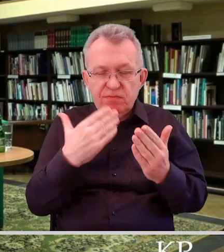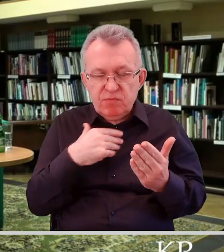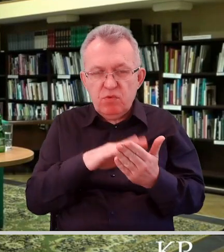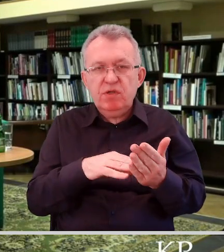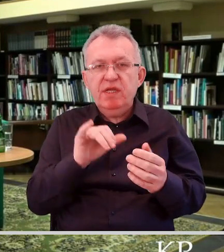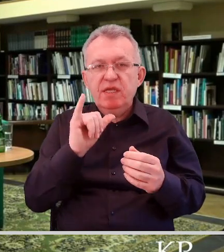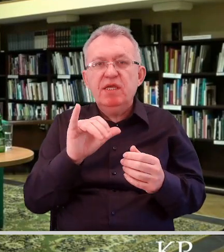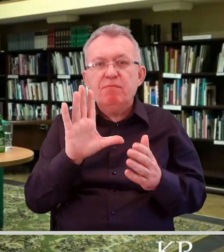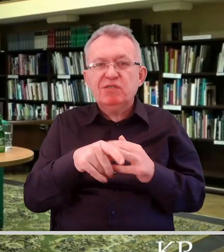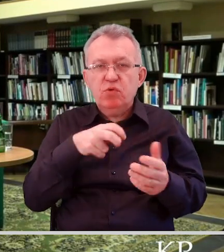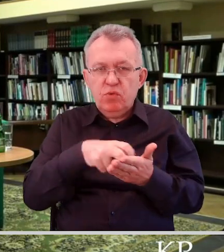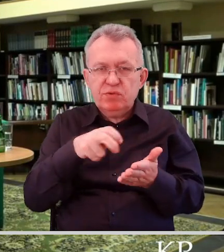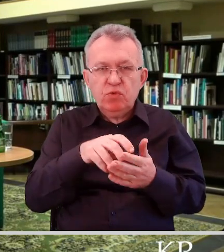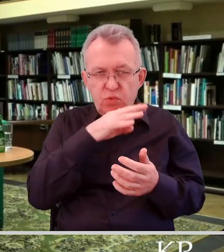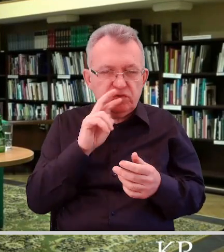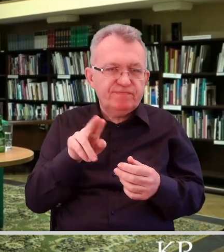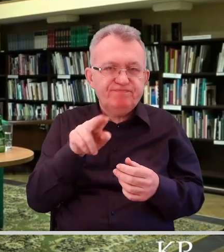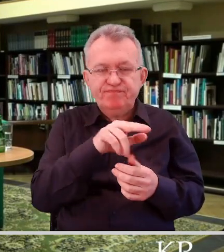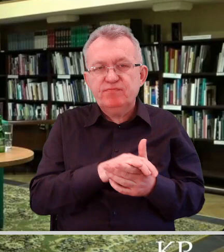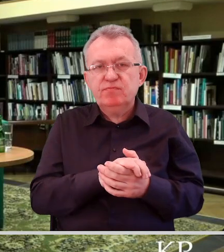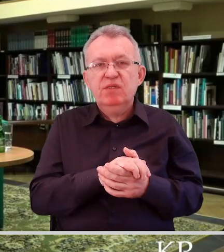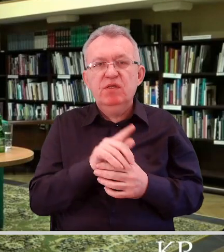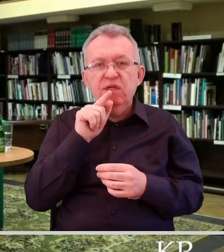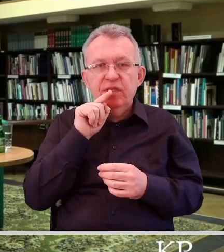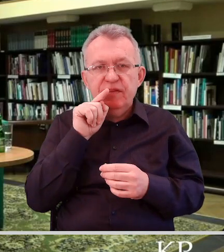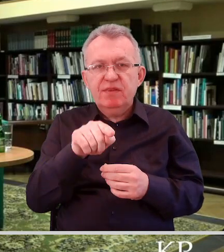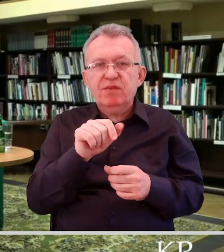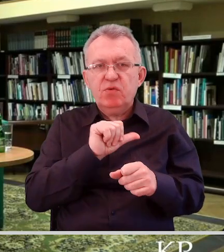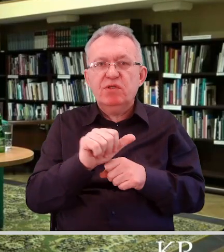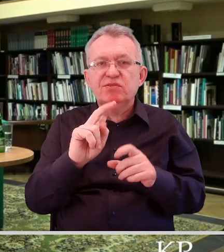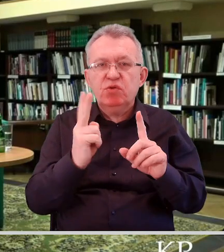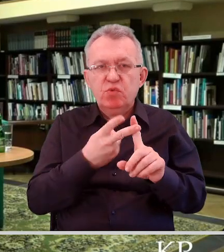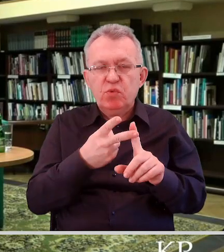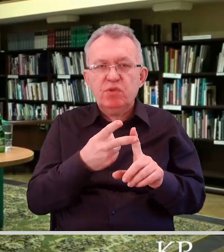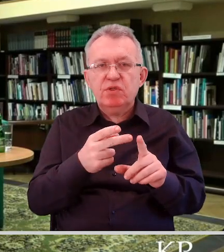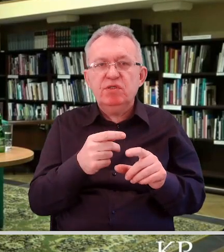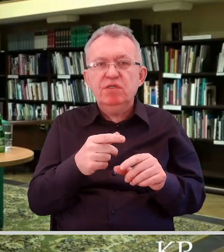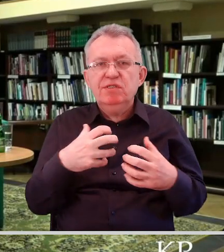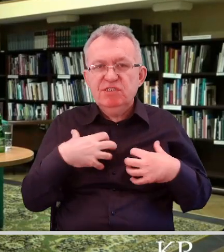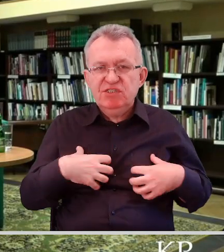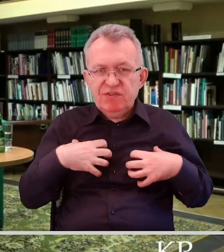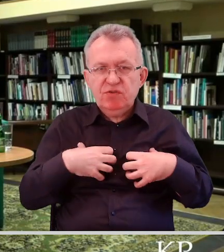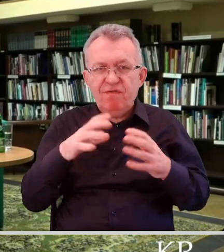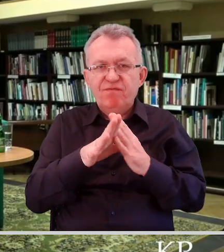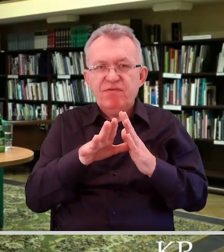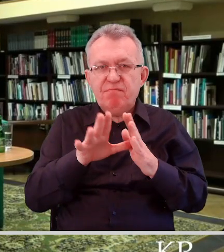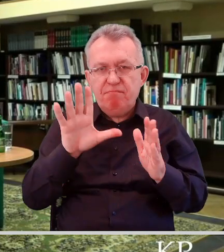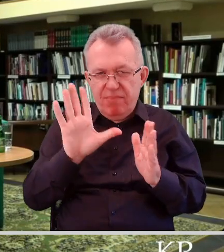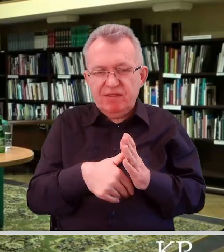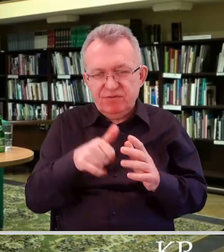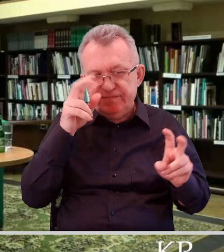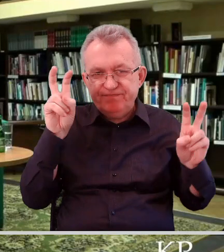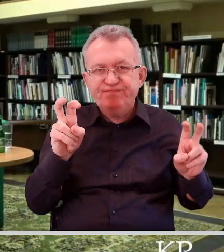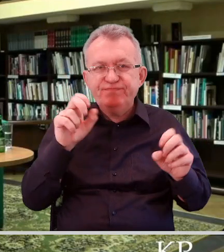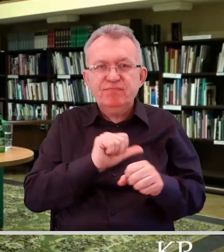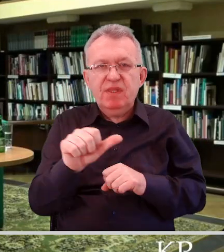po tych miastach chodzę. I ten drugi człon tytułu, Zwierzęcość w mieście, on